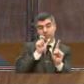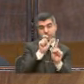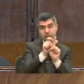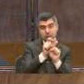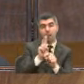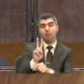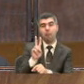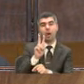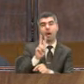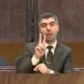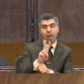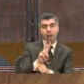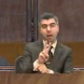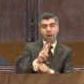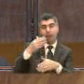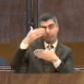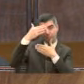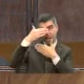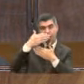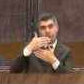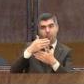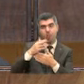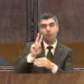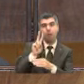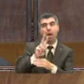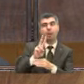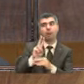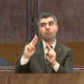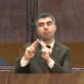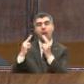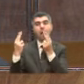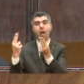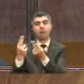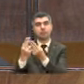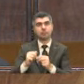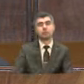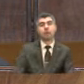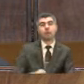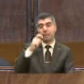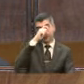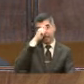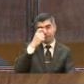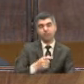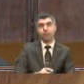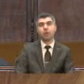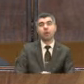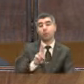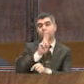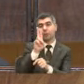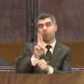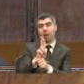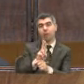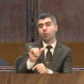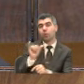المخيمات الوطنية والدولية خلال فصل الصيف. نسألكم سيد الوزير أولا عن